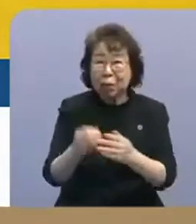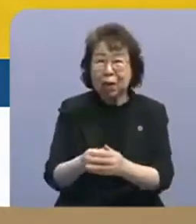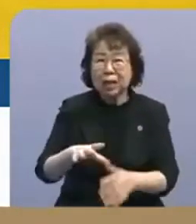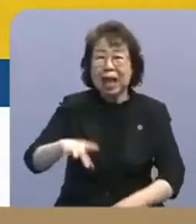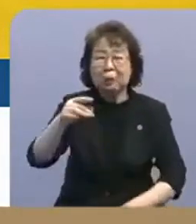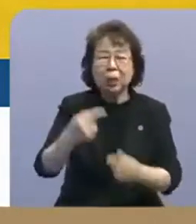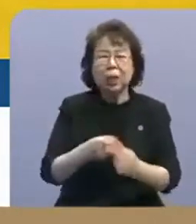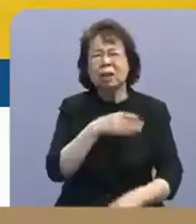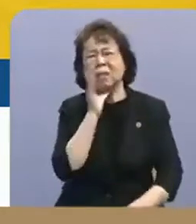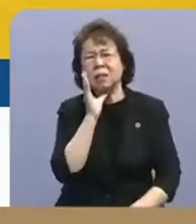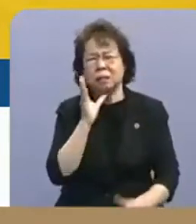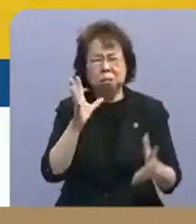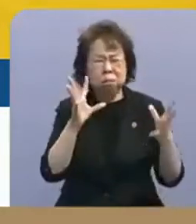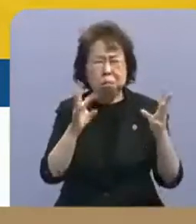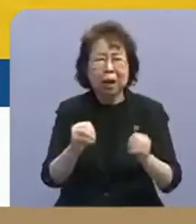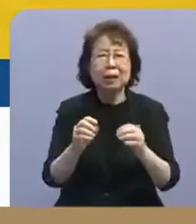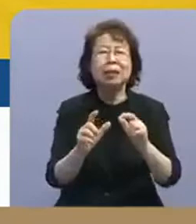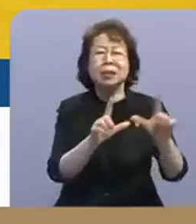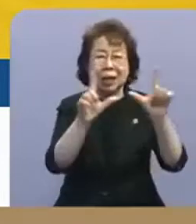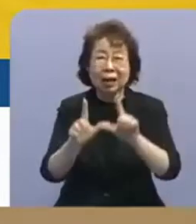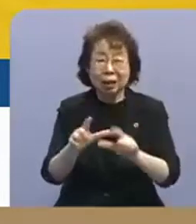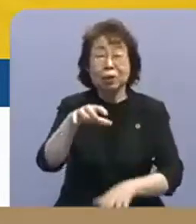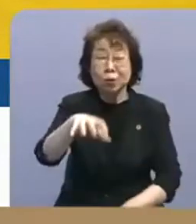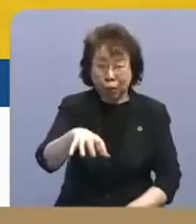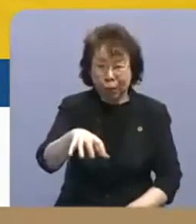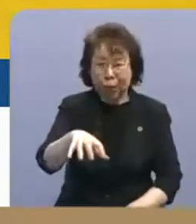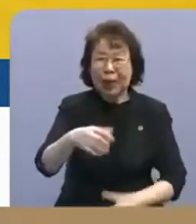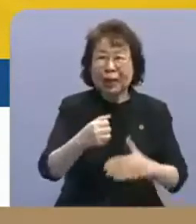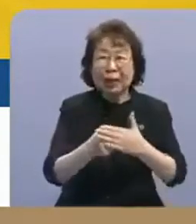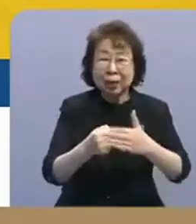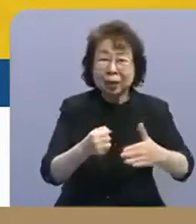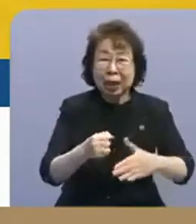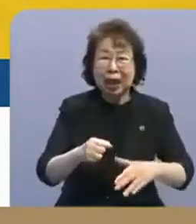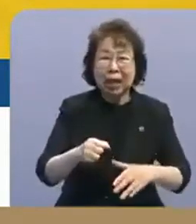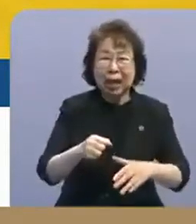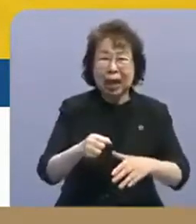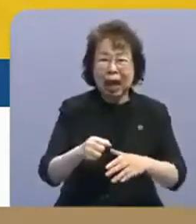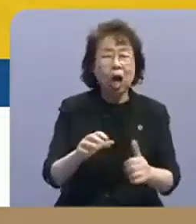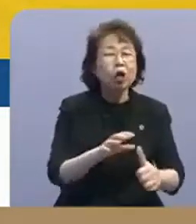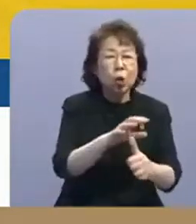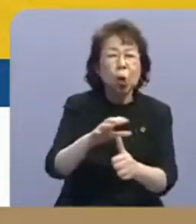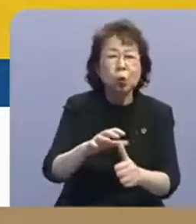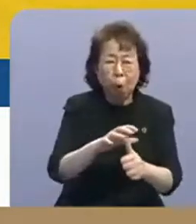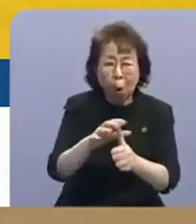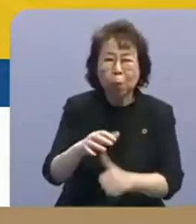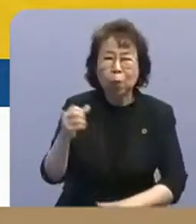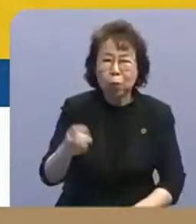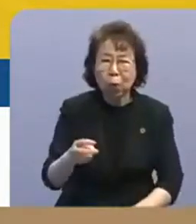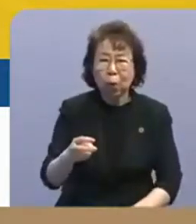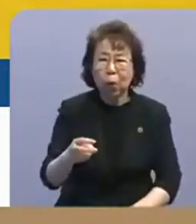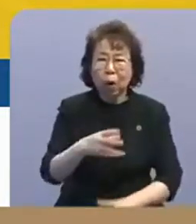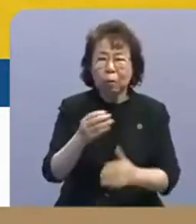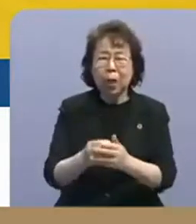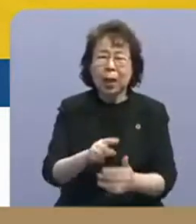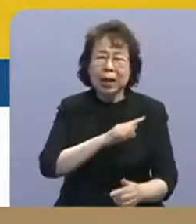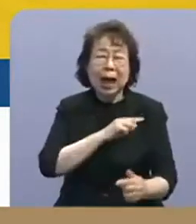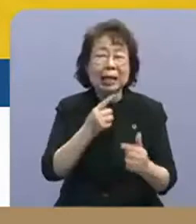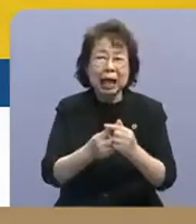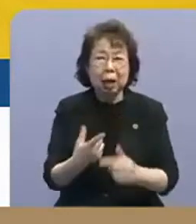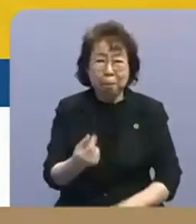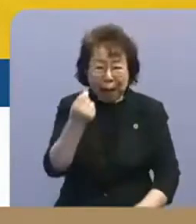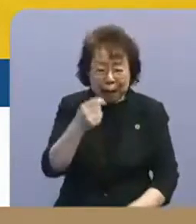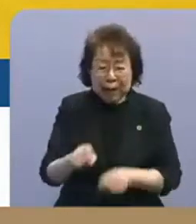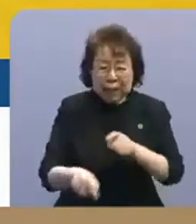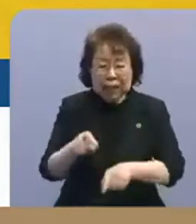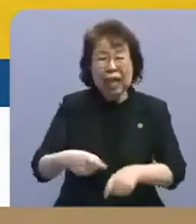먼저 초고령 사회로 진입돼 있습니다. 그렇기 때문에 돌봄이라든지 이런 부분에 있어서는 가장 먼저